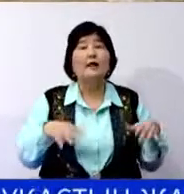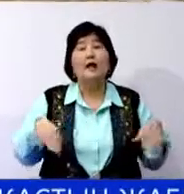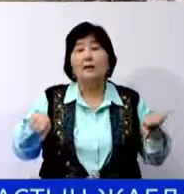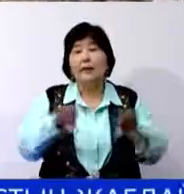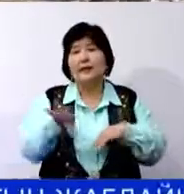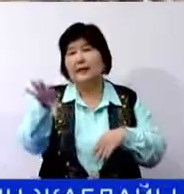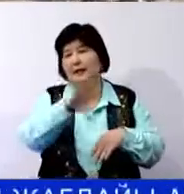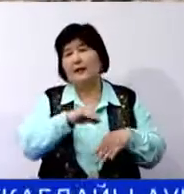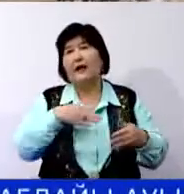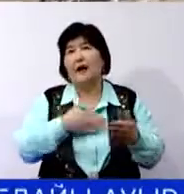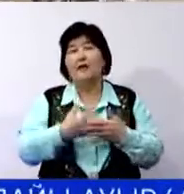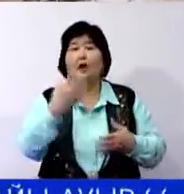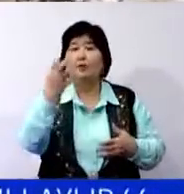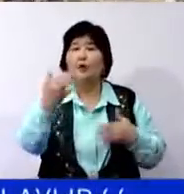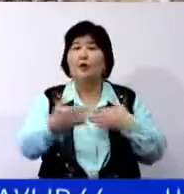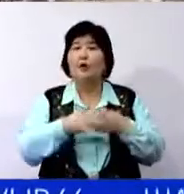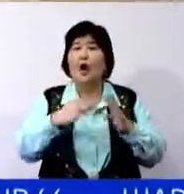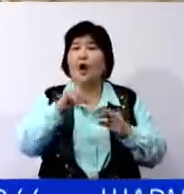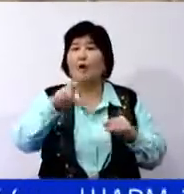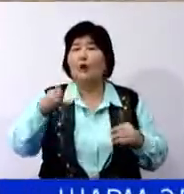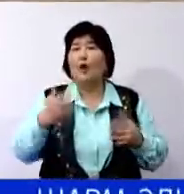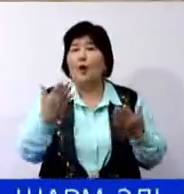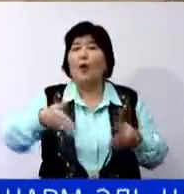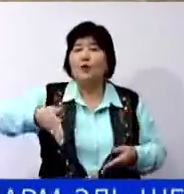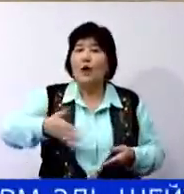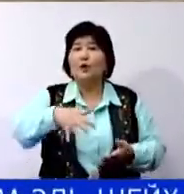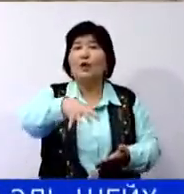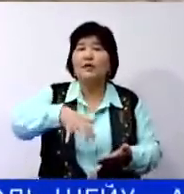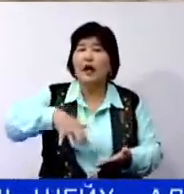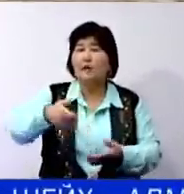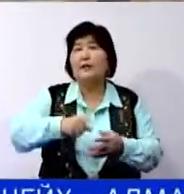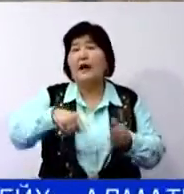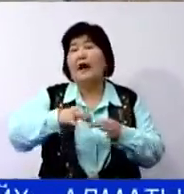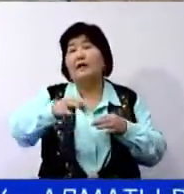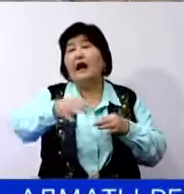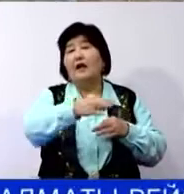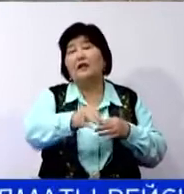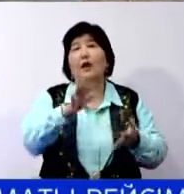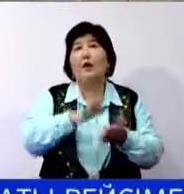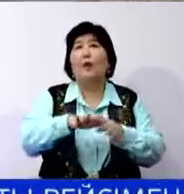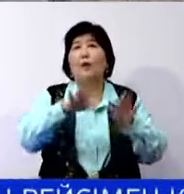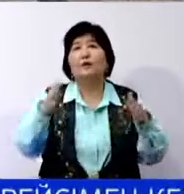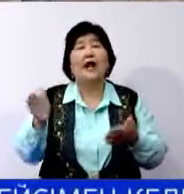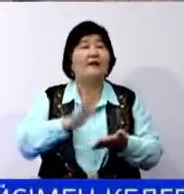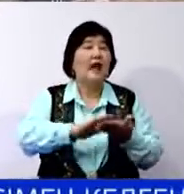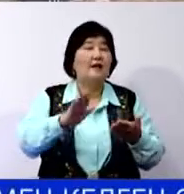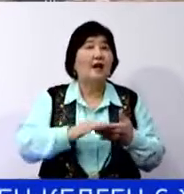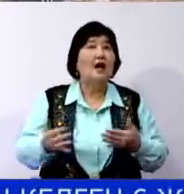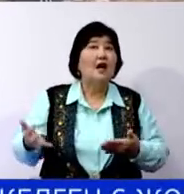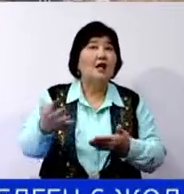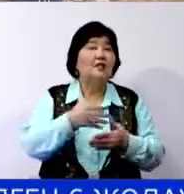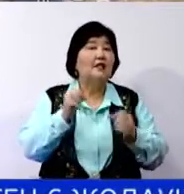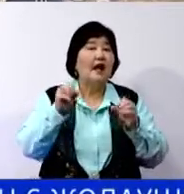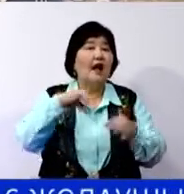кісідей атсалысты. 500-ге жуық аудан тұрғыны қолдарына күрек тырмасын алып, қаланың шет аумағын күл қоқыстан тазартты. Жиналған